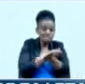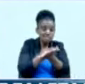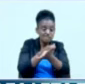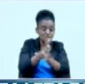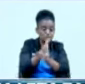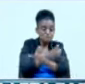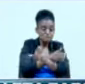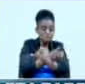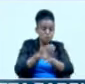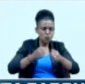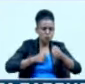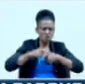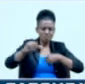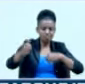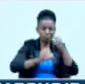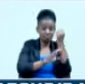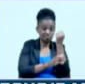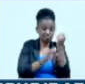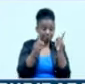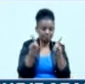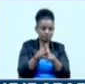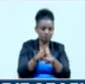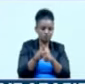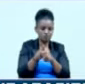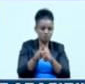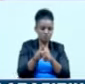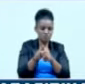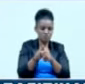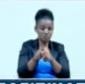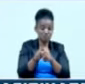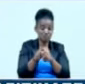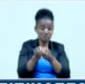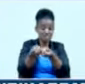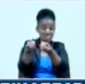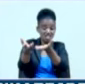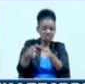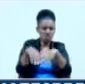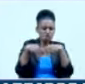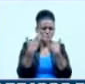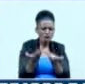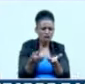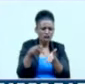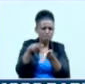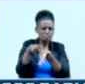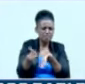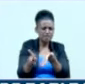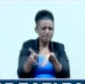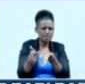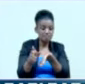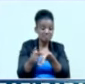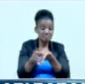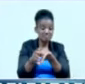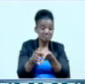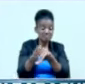ruguru Rwanda n'ibindi bihugu nkarwo nabyo bizagenerwa mbese cyangwa ni bizishyura